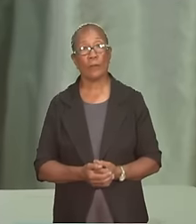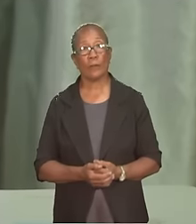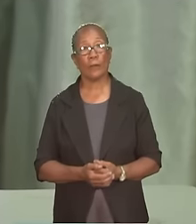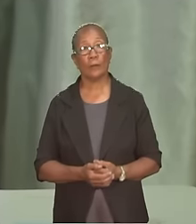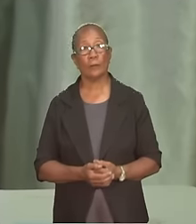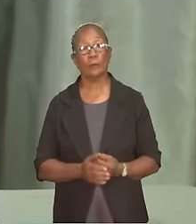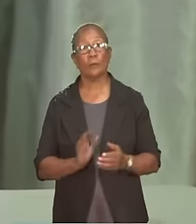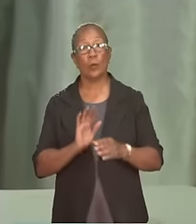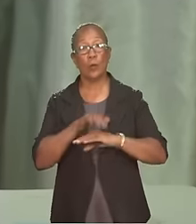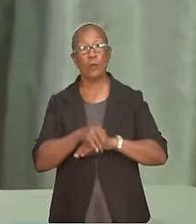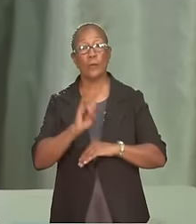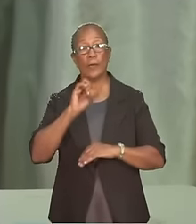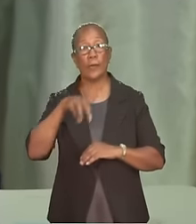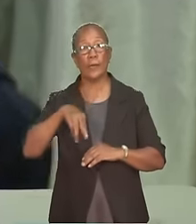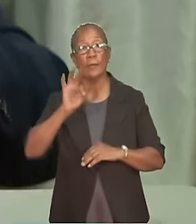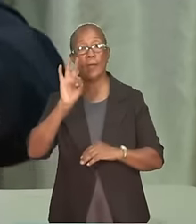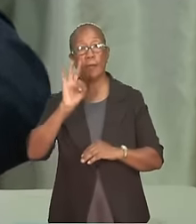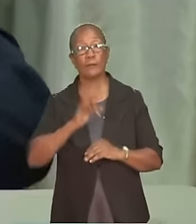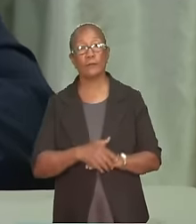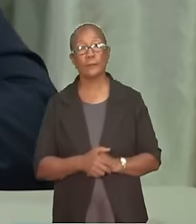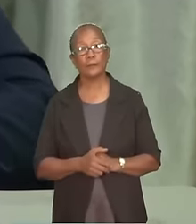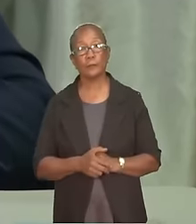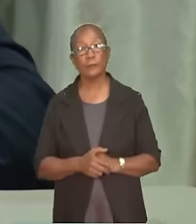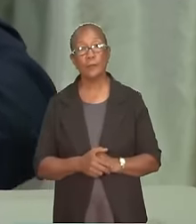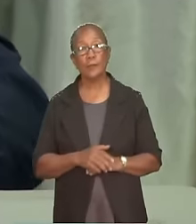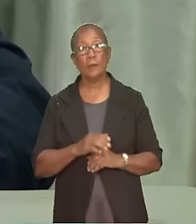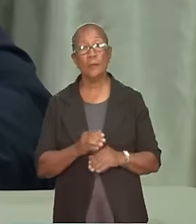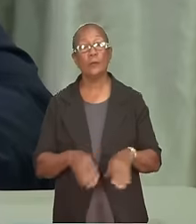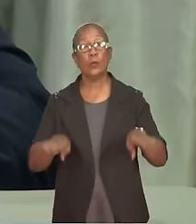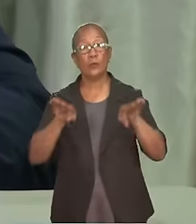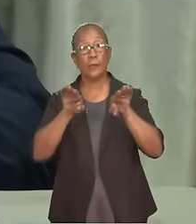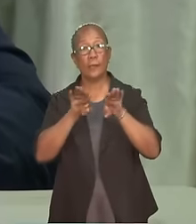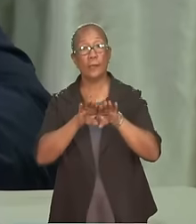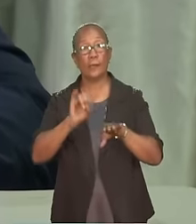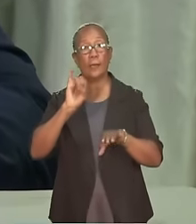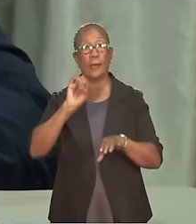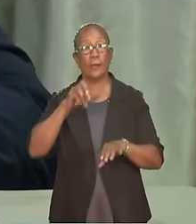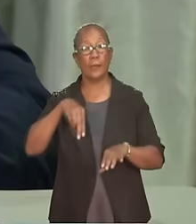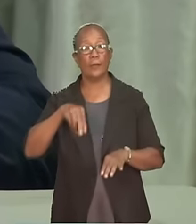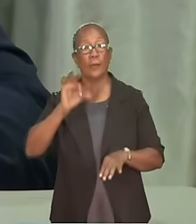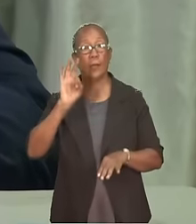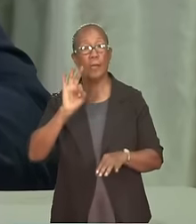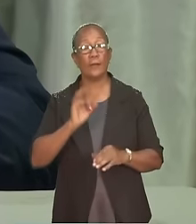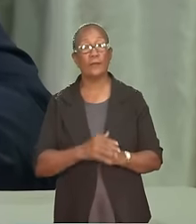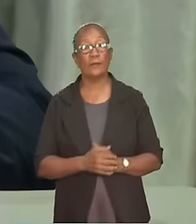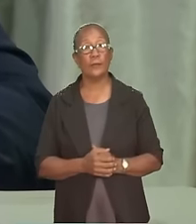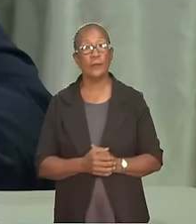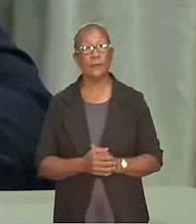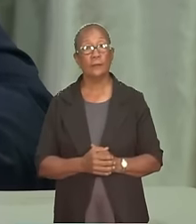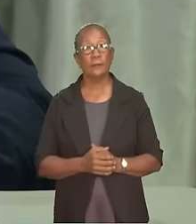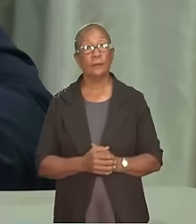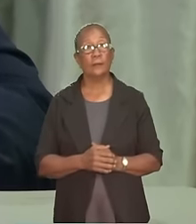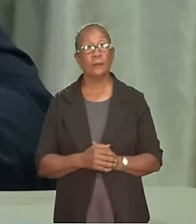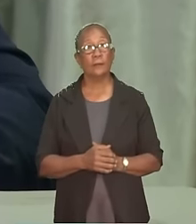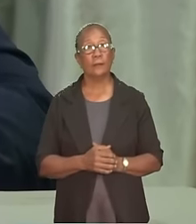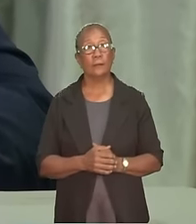Voor wat betreft IMF, daar hebben we een overeenkomst met IMF, die Extended Fund Facility